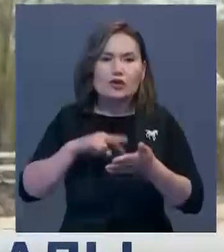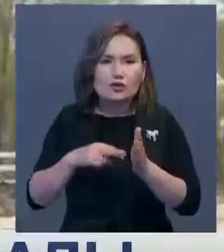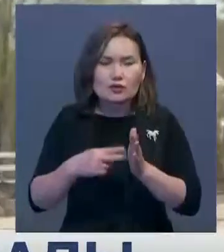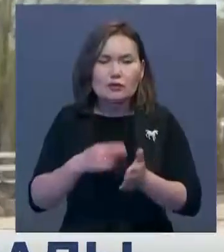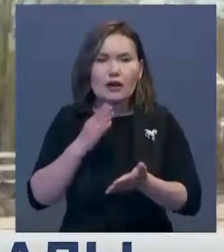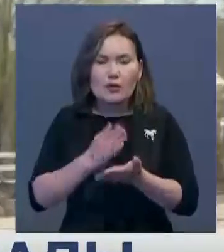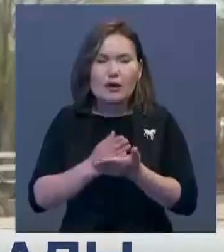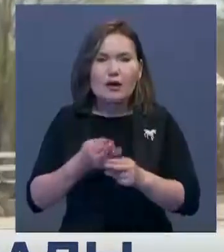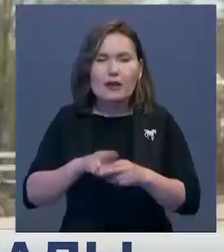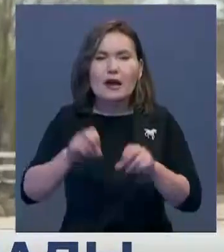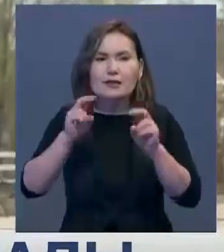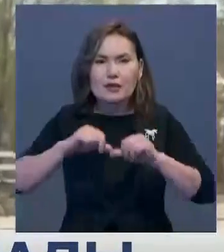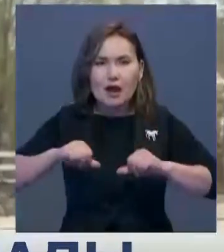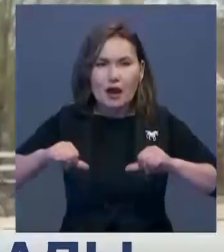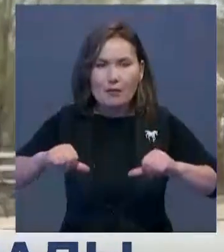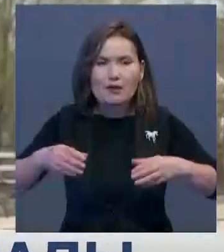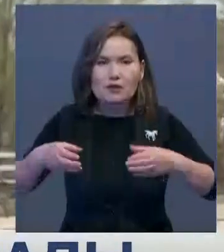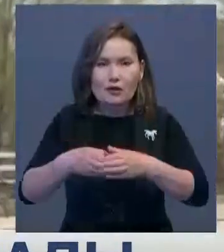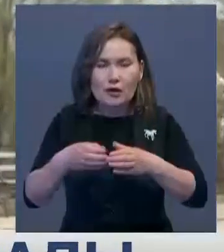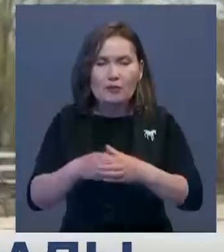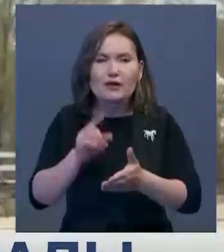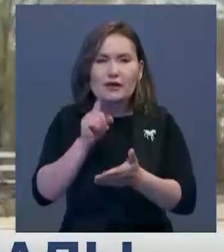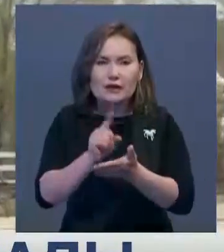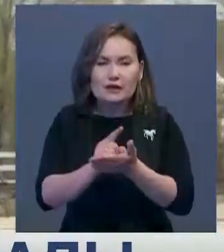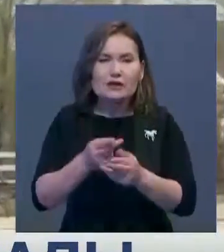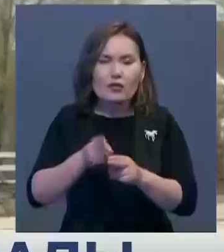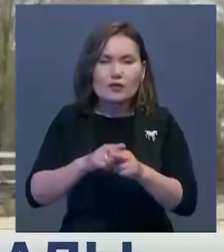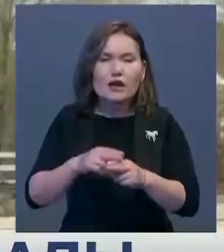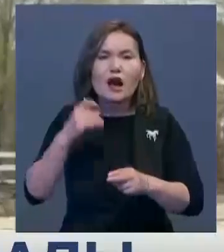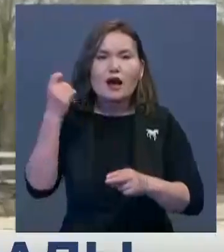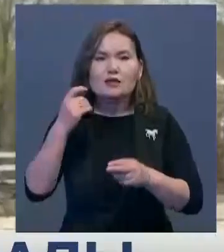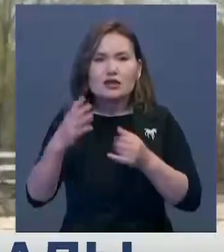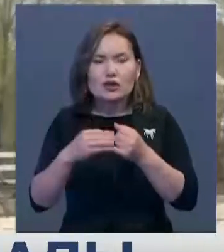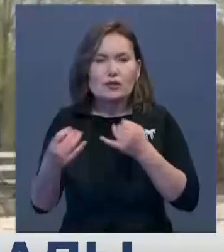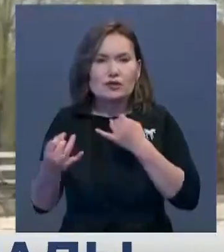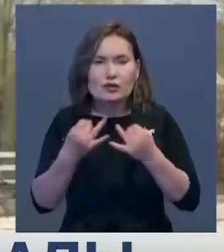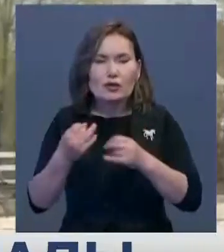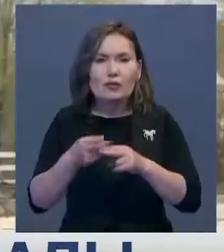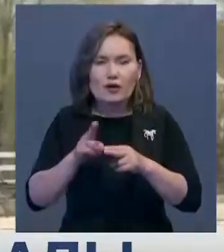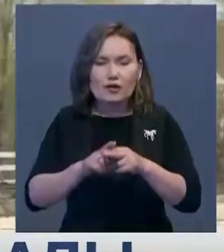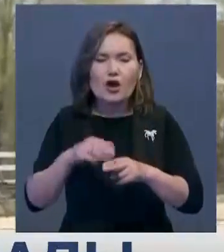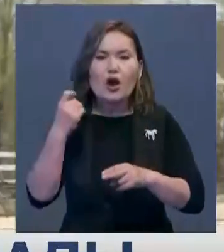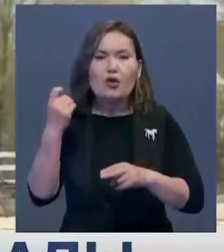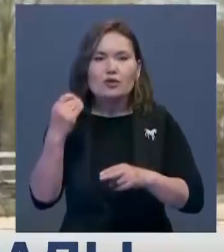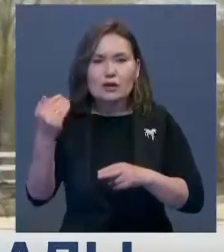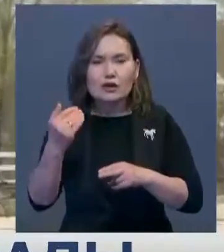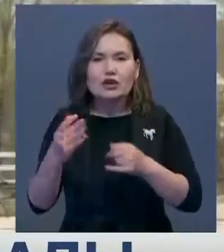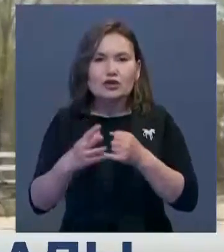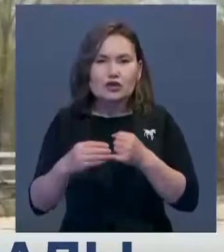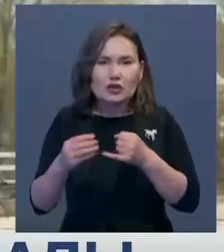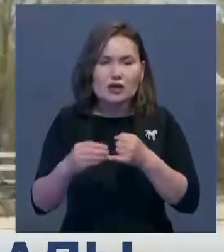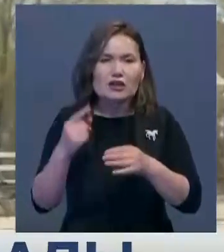отырмыз. Арнайы комиссия құрып, тиісті органдарды қатыстыра отырып, мана қожалықтың жасап